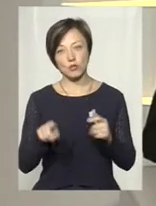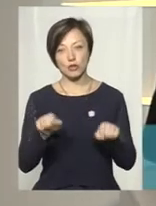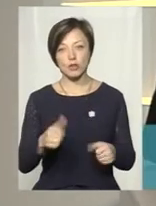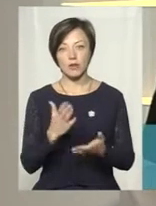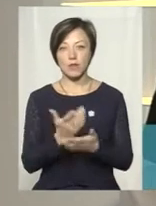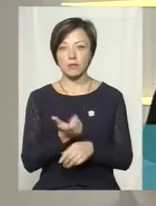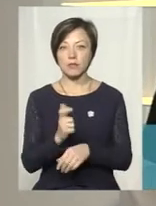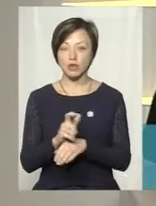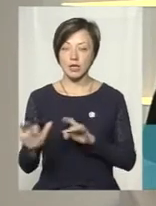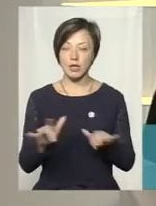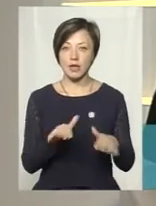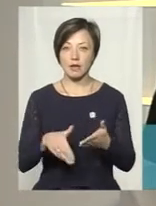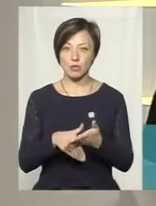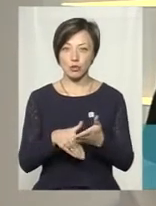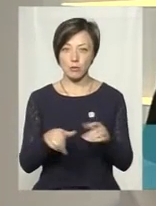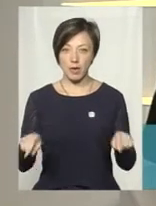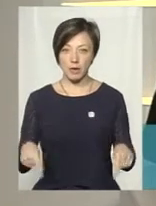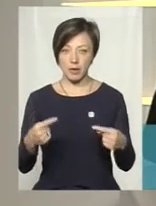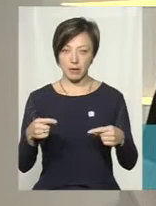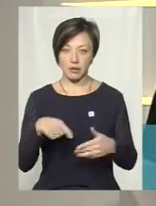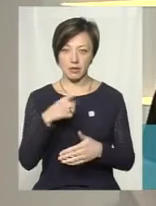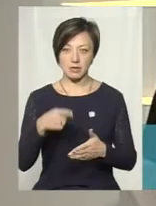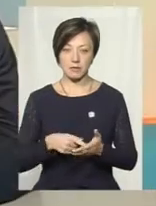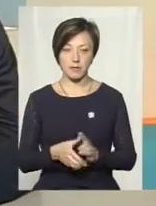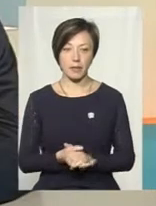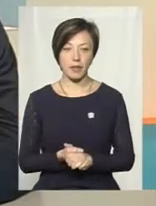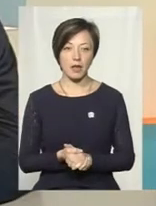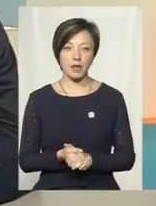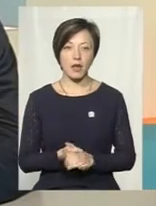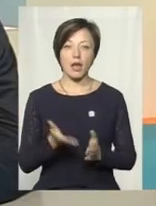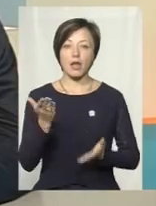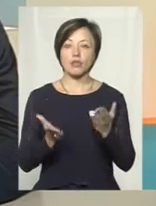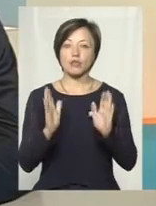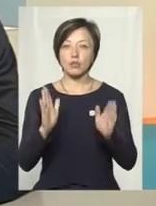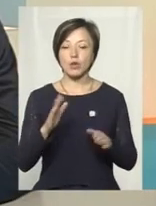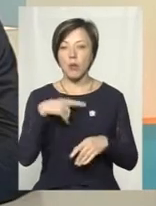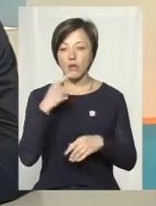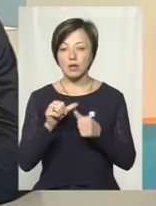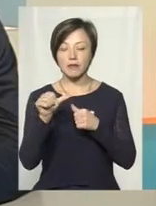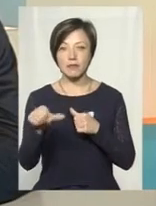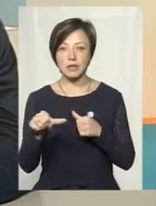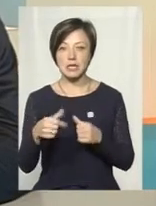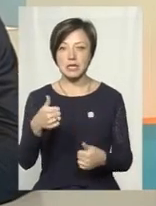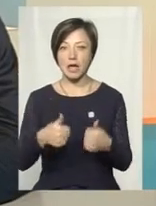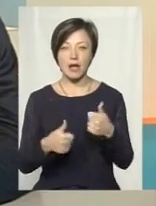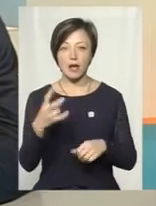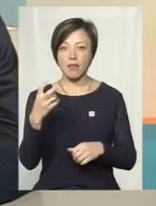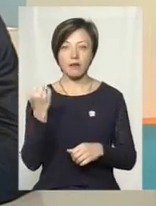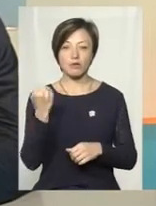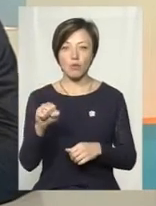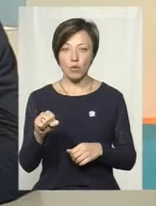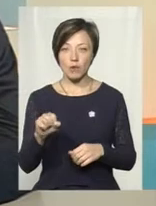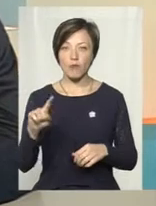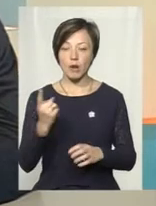є більш дієві способи реабілітації? Якщо ми будемо виключно говорити за ігри нескорених, то